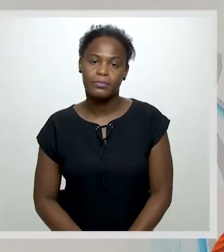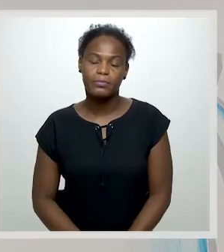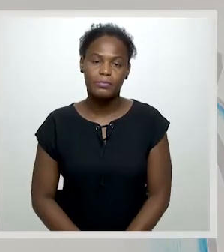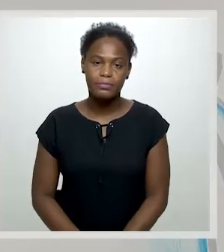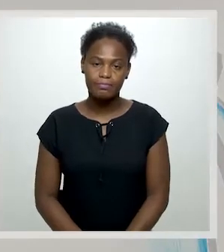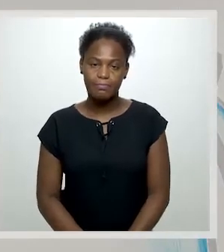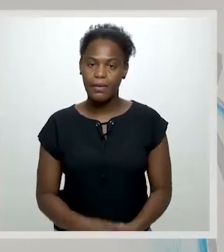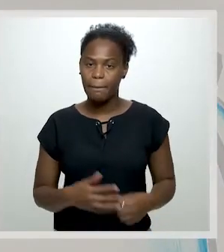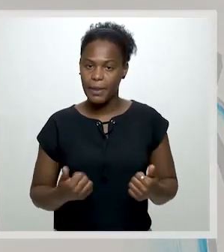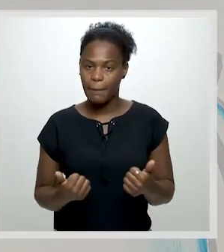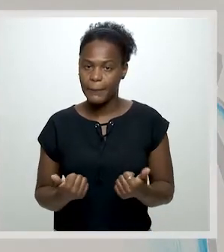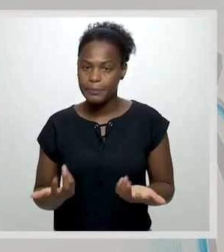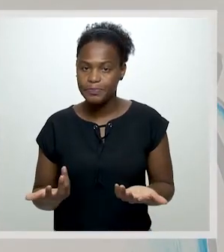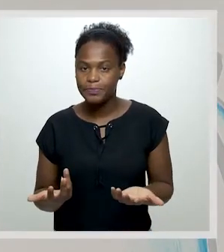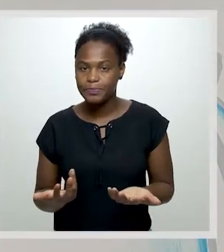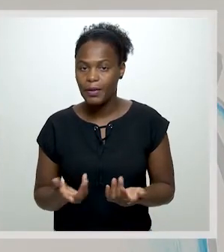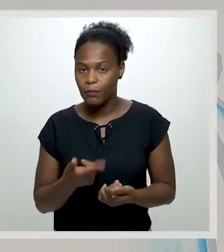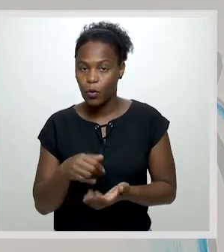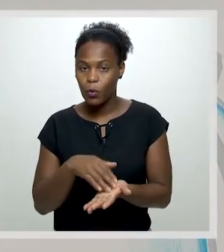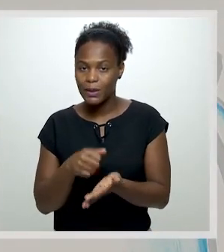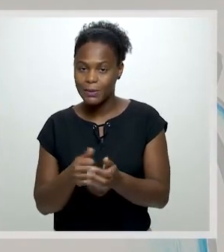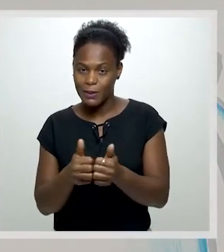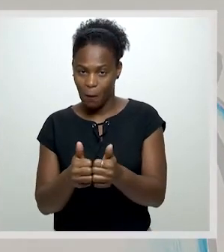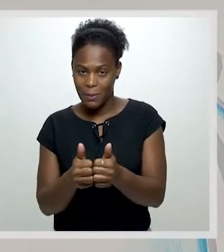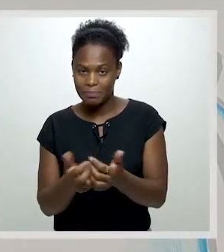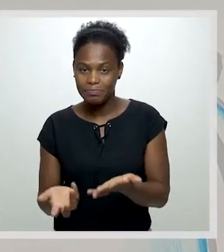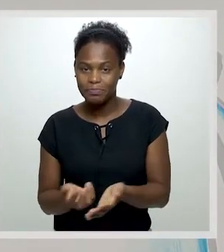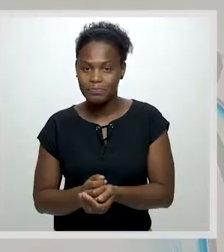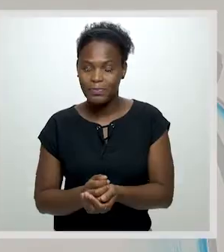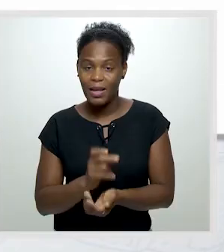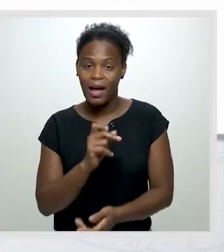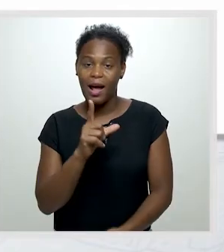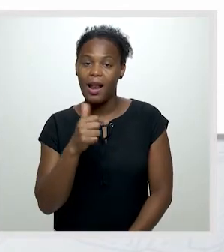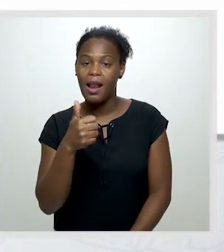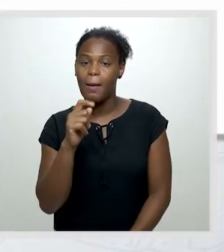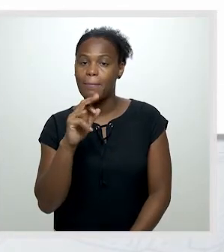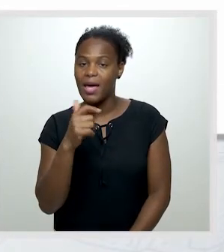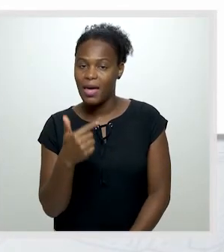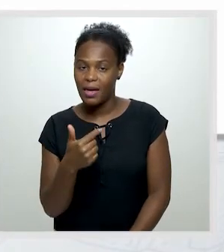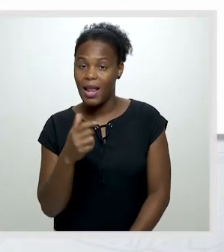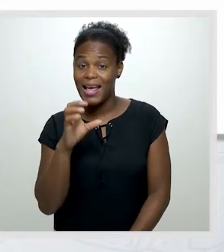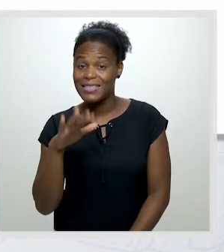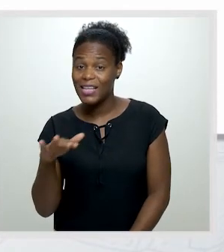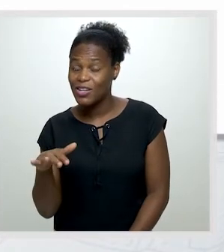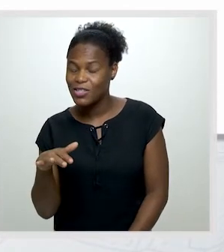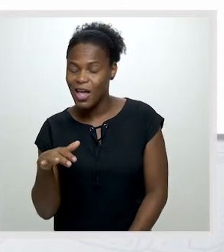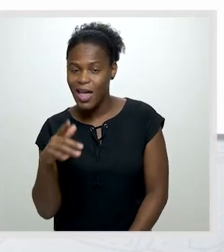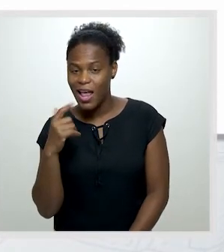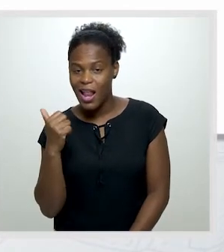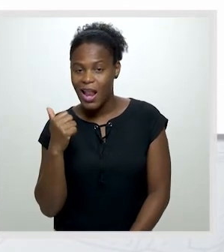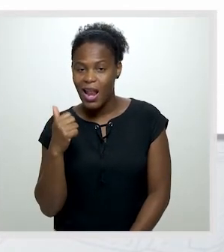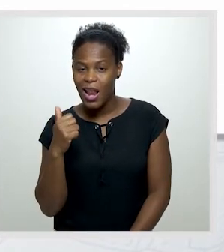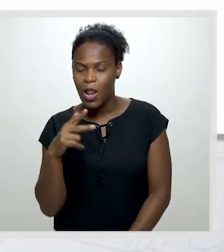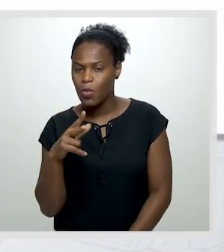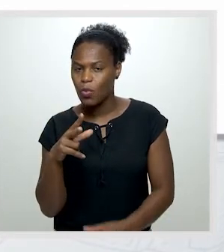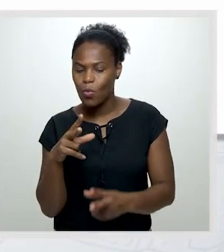Bien. On corrige ensemble? Albert, la science, il l'a toujours vue comme